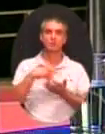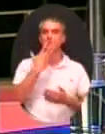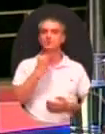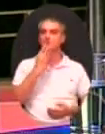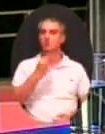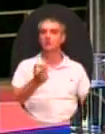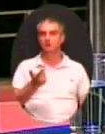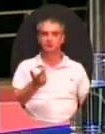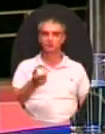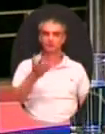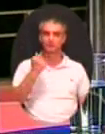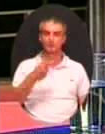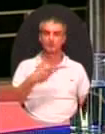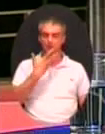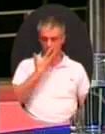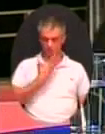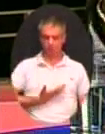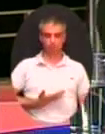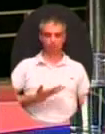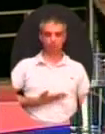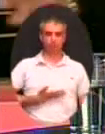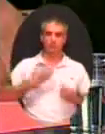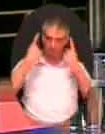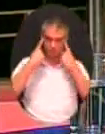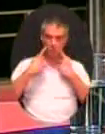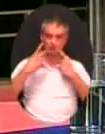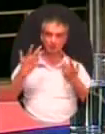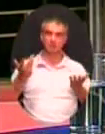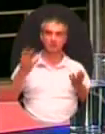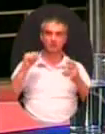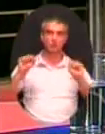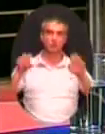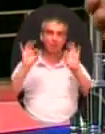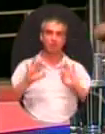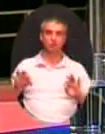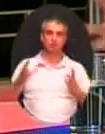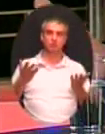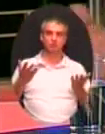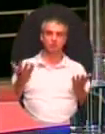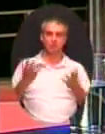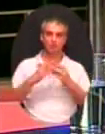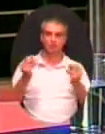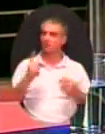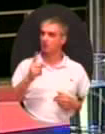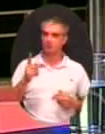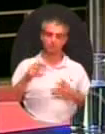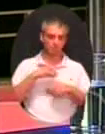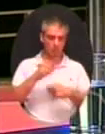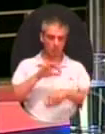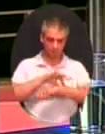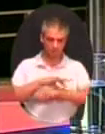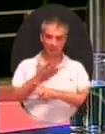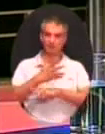כמו אבדושינסקי, יהודים כאלה זקנים ופיות, ואלו היה בעלי החנויות. אבל לאן הלכו? בעלי החנויות. לא מכרו בשר